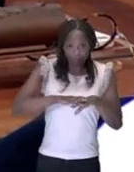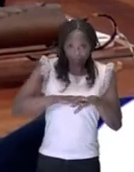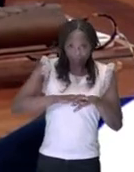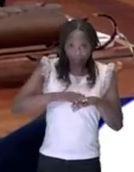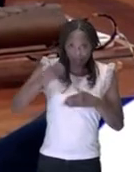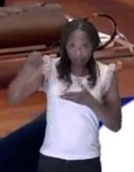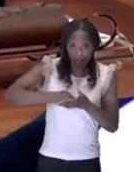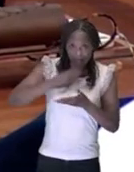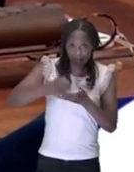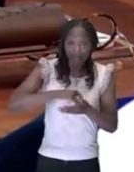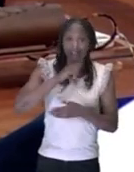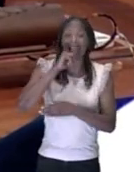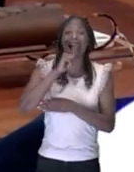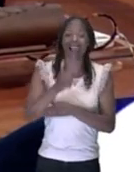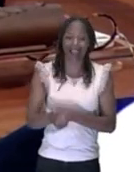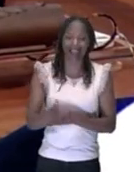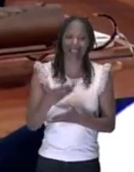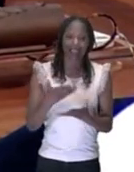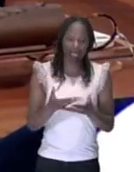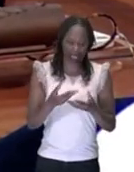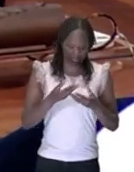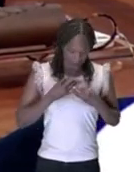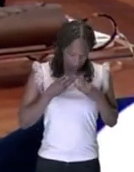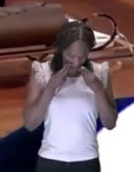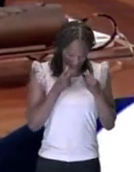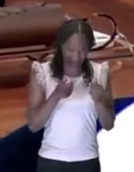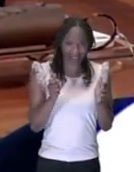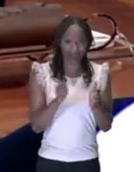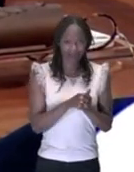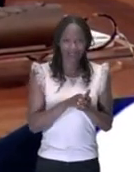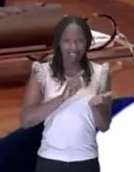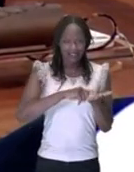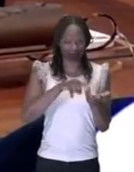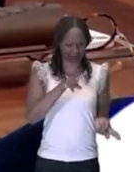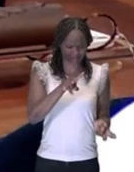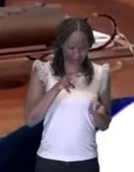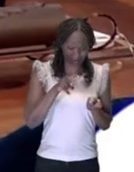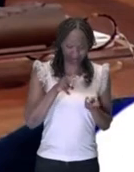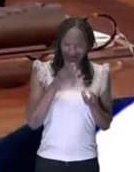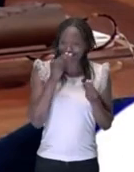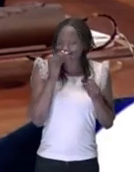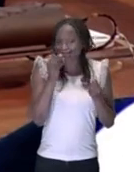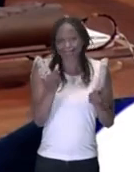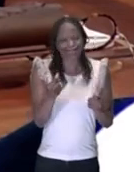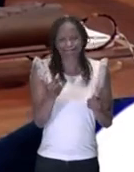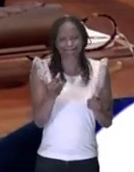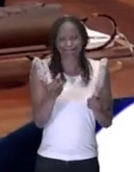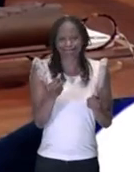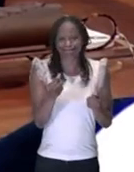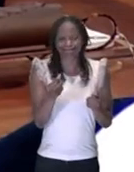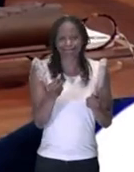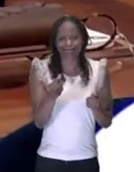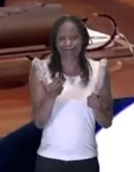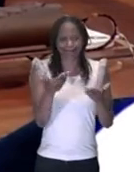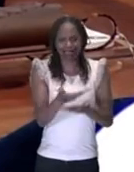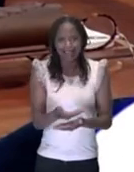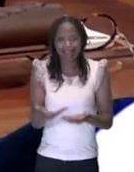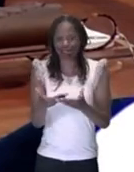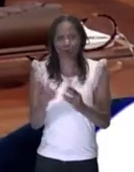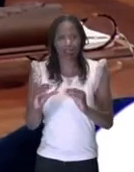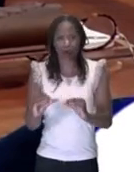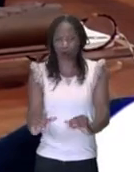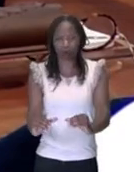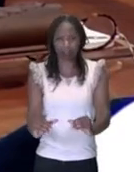réponse, et c'est ce qui donne le sentiment, quand on voit aujourd'hui ce budget-là, eh bien que malheureusement, il ne repose pas sur des